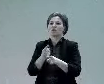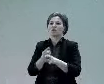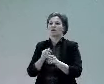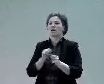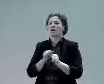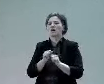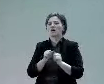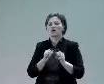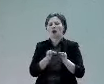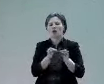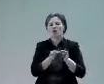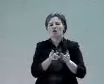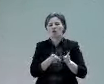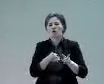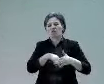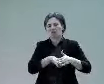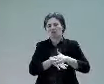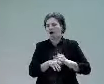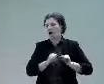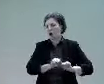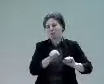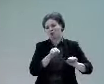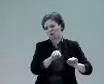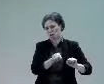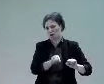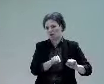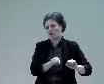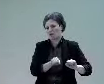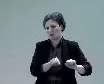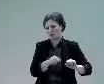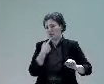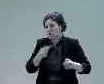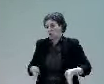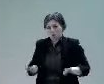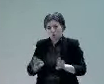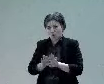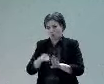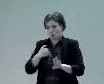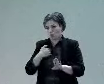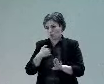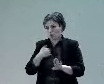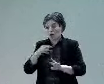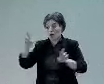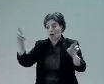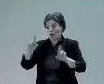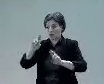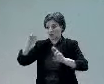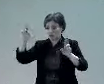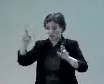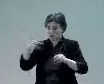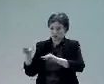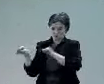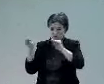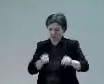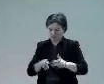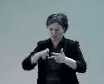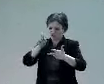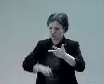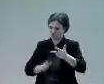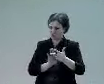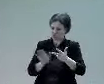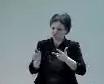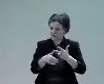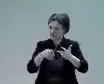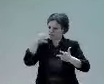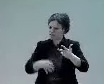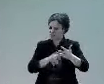libici, che lo sapete non è un mistero, mi ha sempre vista fortemente contraria. Ecco, ho chiuso. Emergenza climatica, migrazione, giustizia fiscale, innovazione